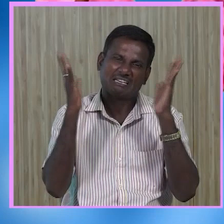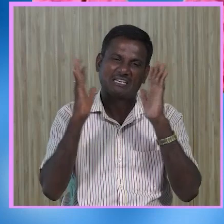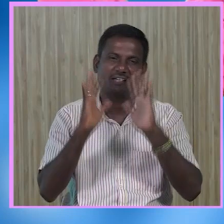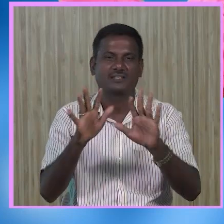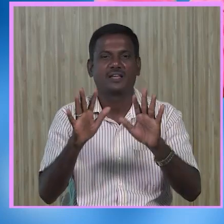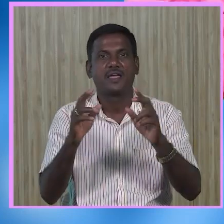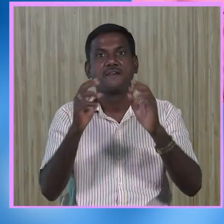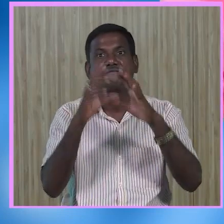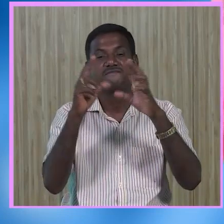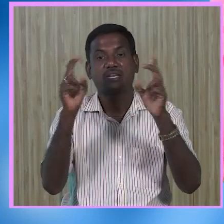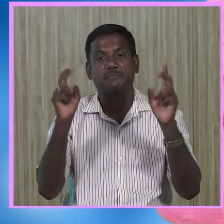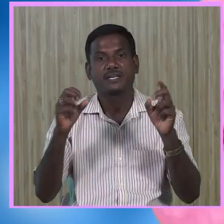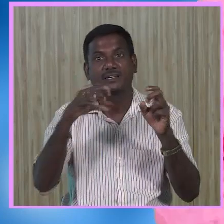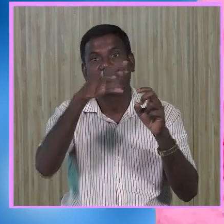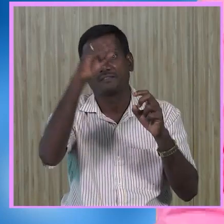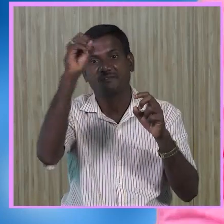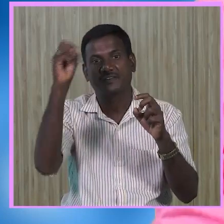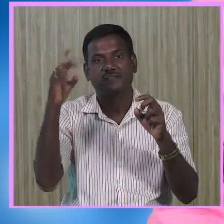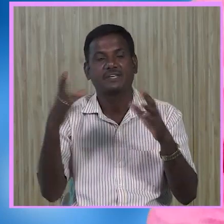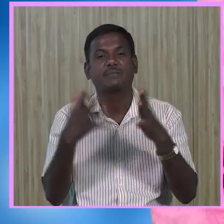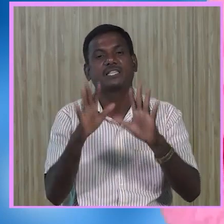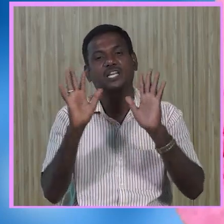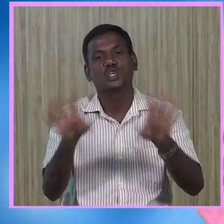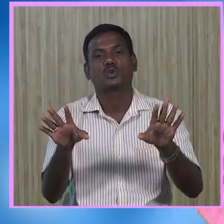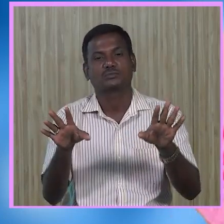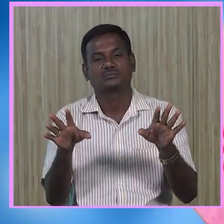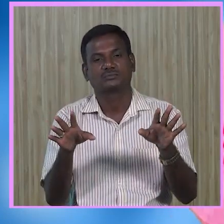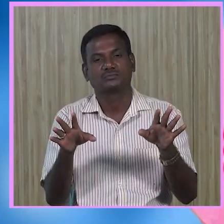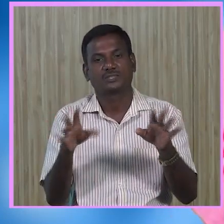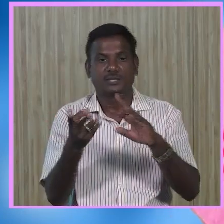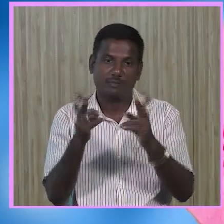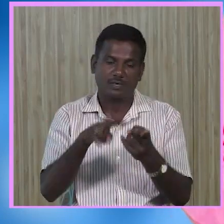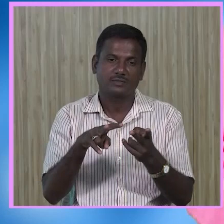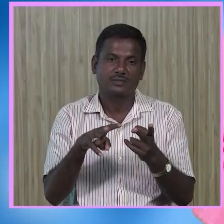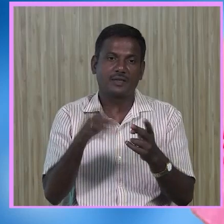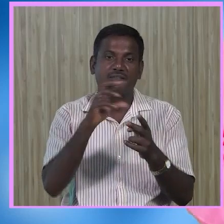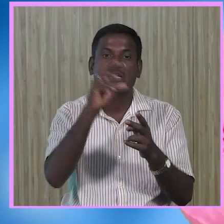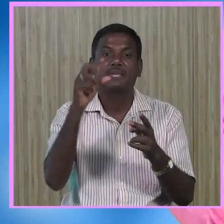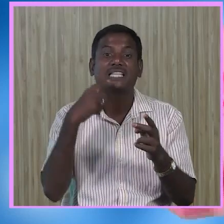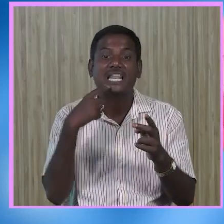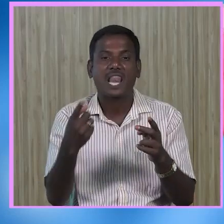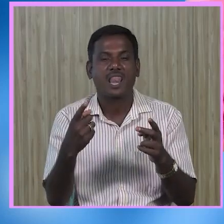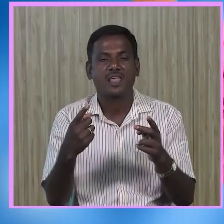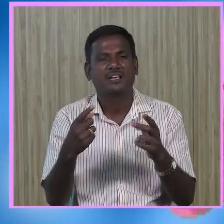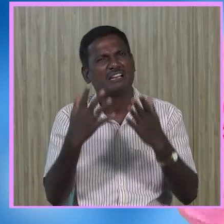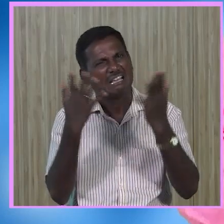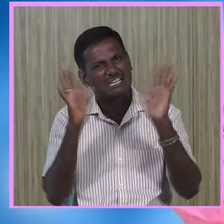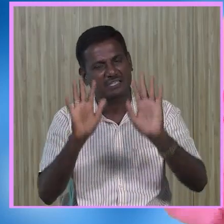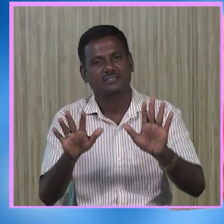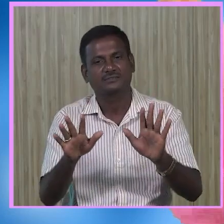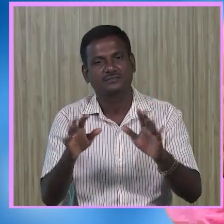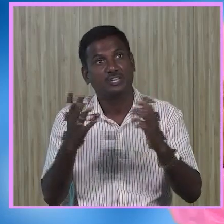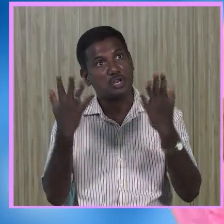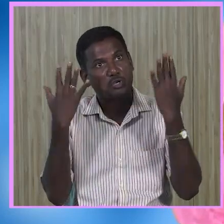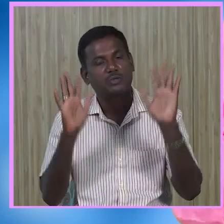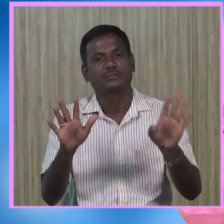லட்சக்கணக்கான விண்மீன்களின் தொகுப்பு விண்மீன் திரள் எனப்படும். இது மாதிரி விண்மீன் திரள்கள் நிறைய இருக்குது,